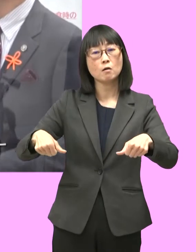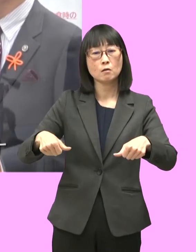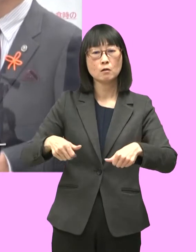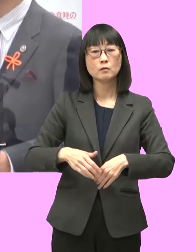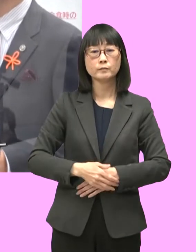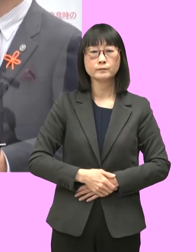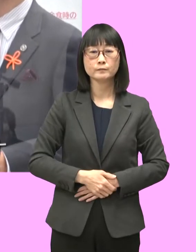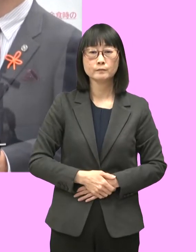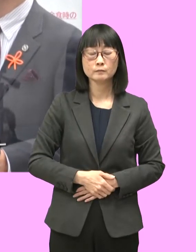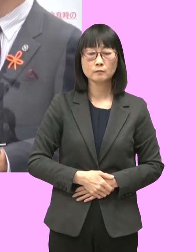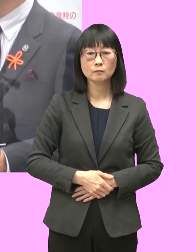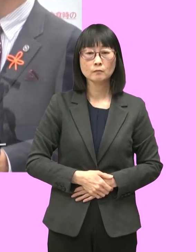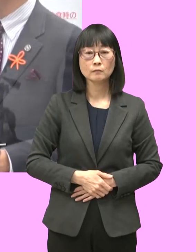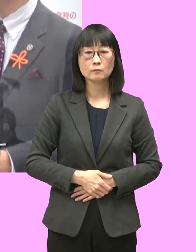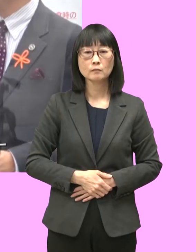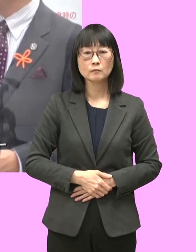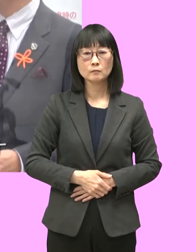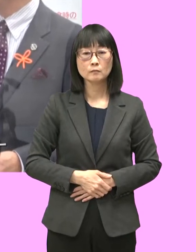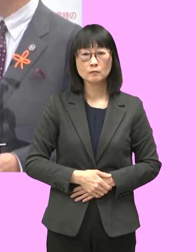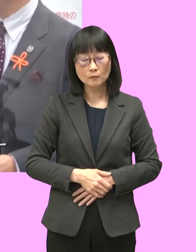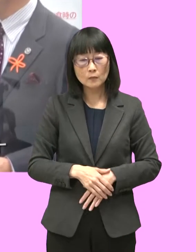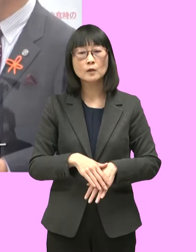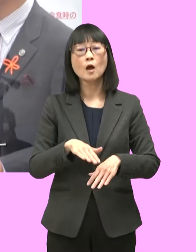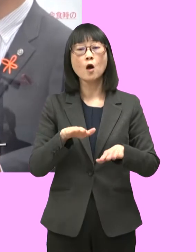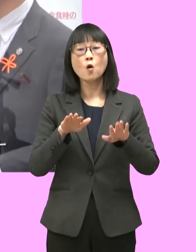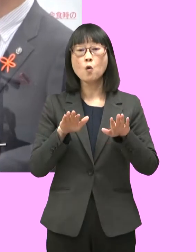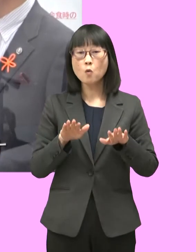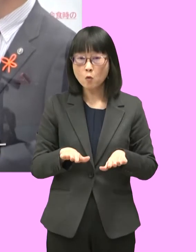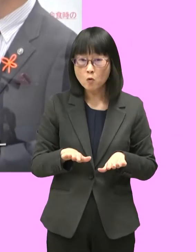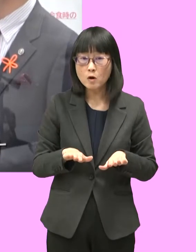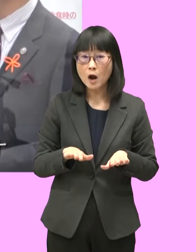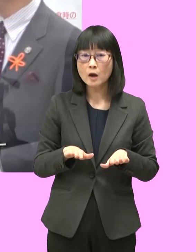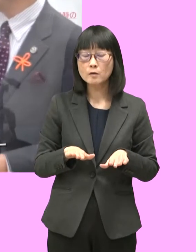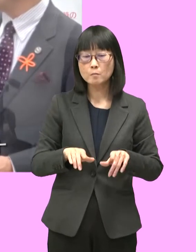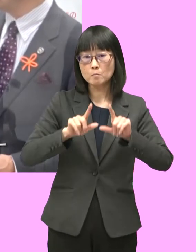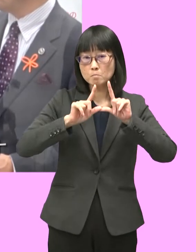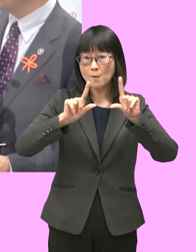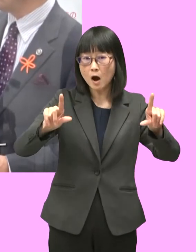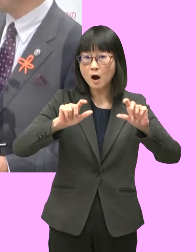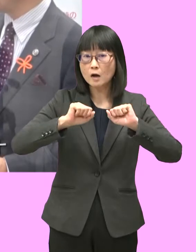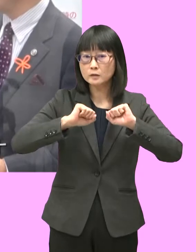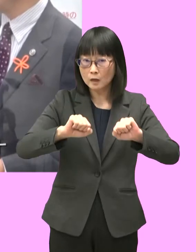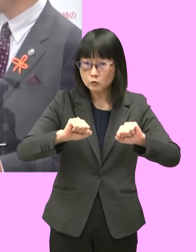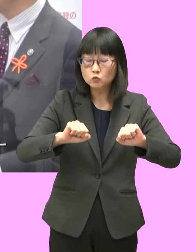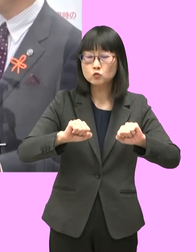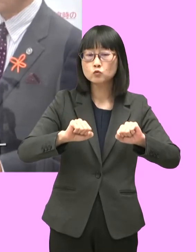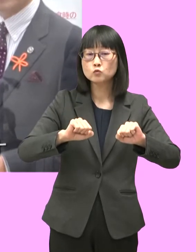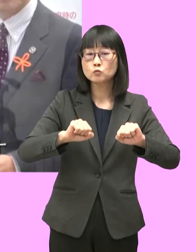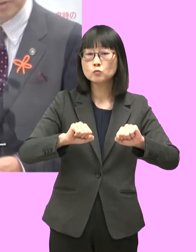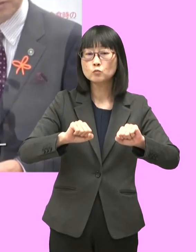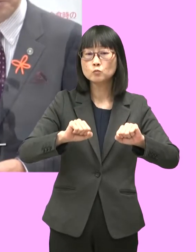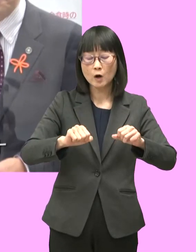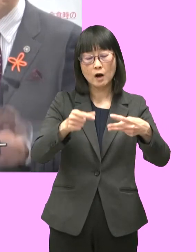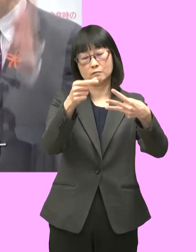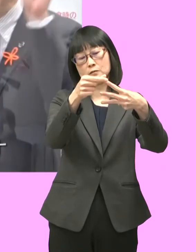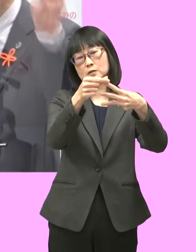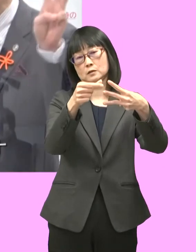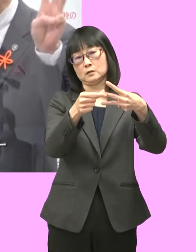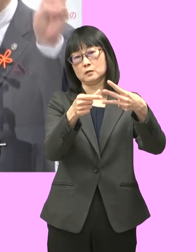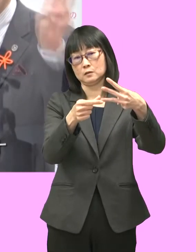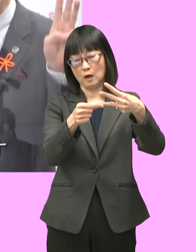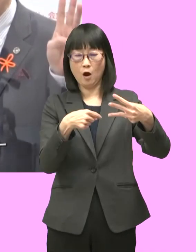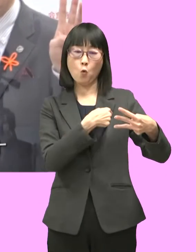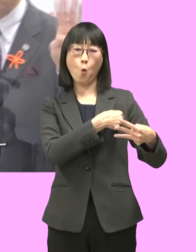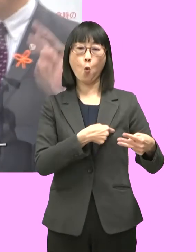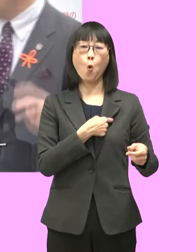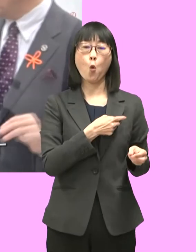まあ、今回デジタル防災訓練で作るのはですね、普段から知っておこう災害時の心得3部作ということで3本